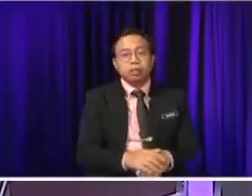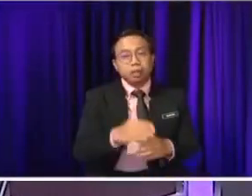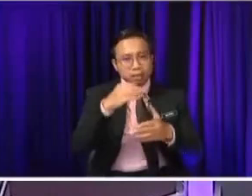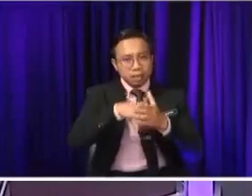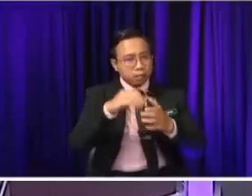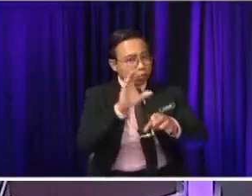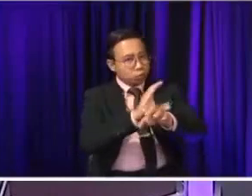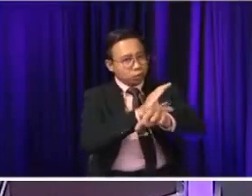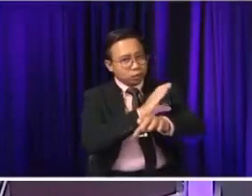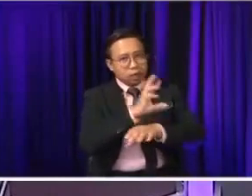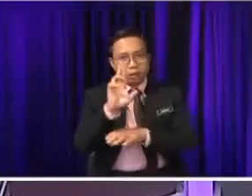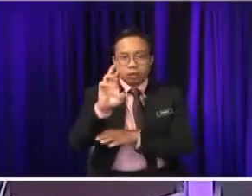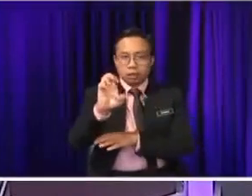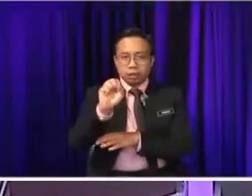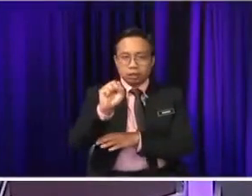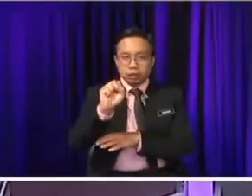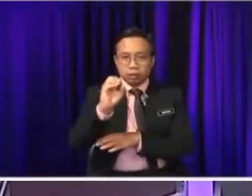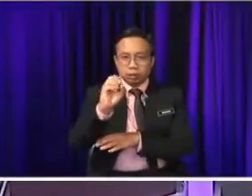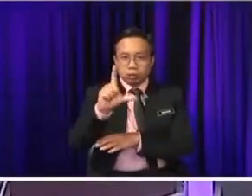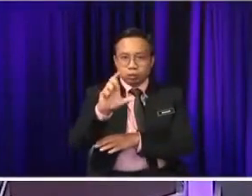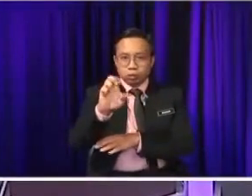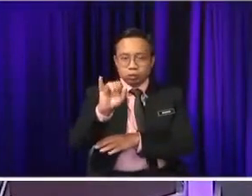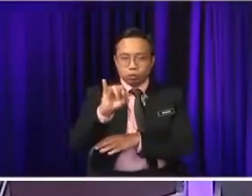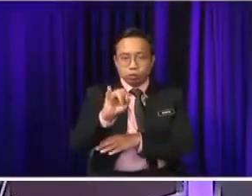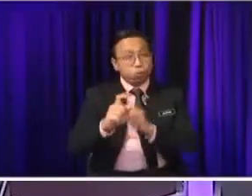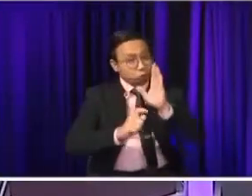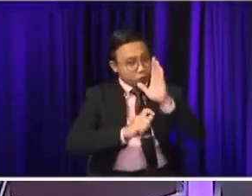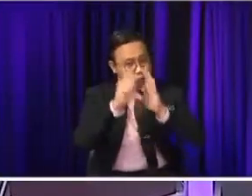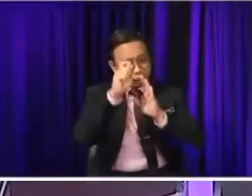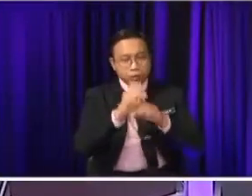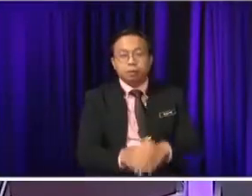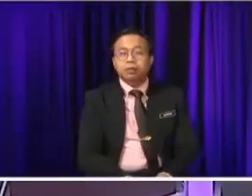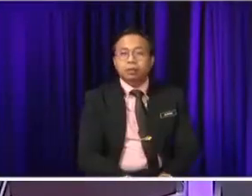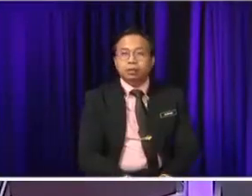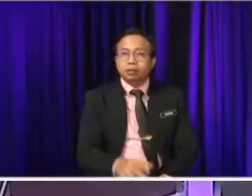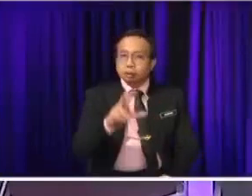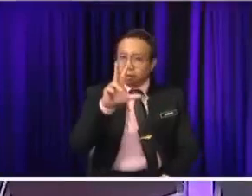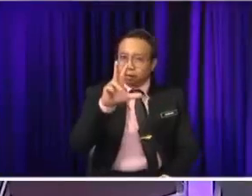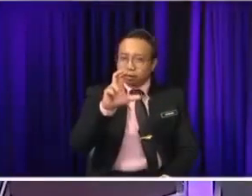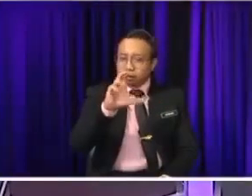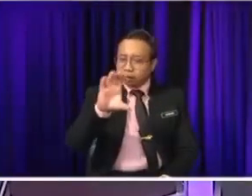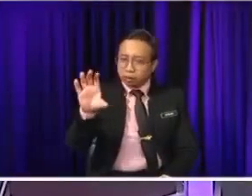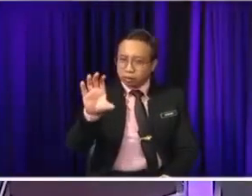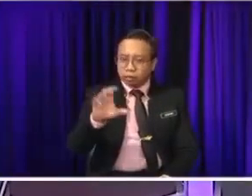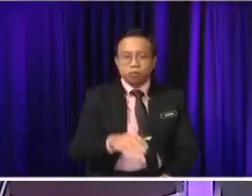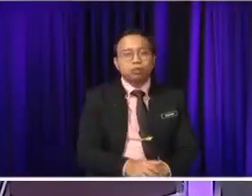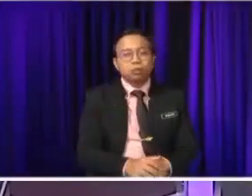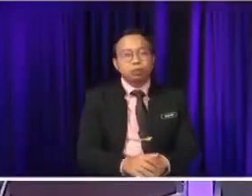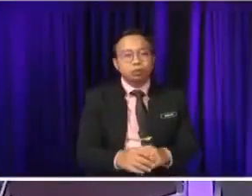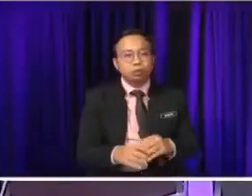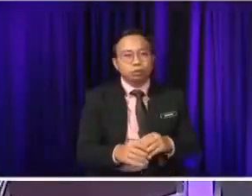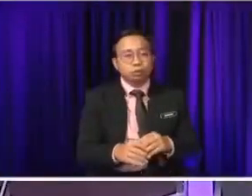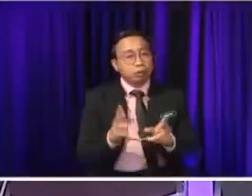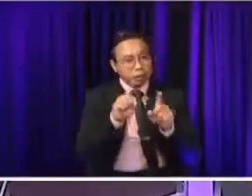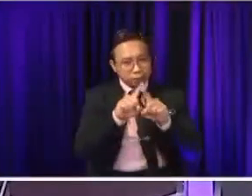komputer resolusinya adalah tinggi Amin apa minimal 300 dping